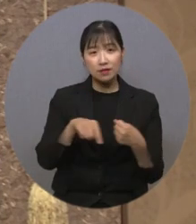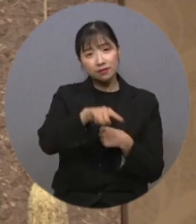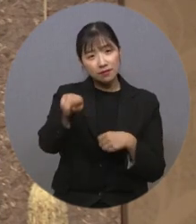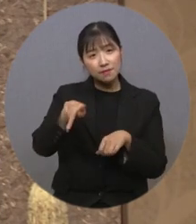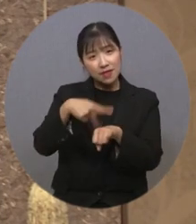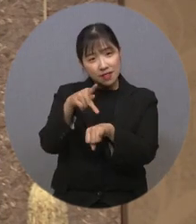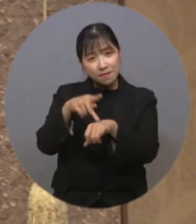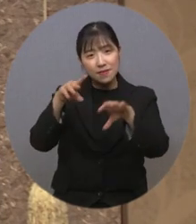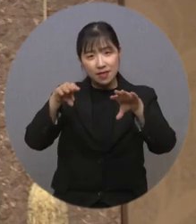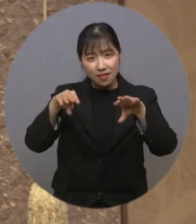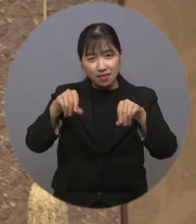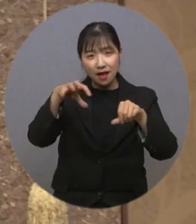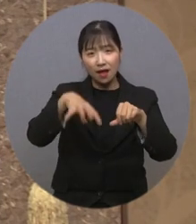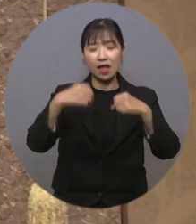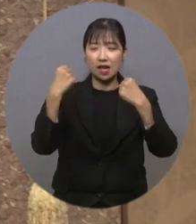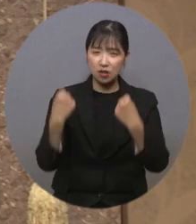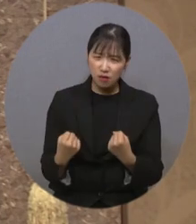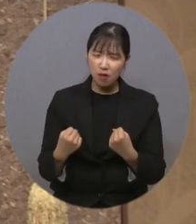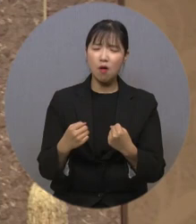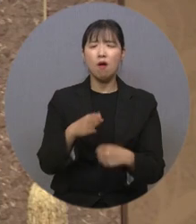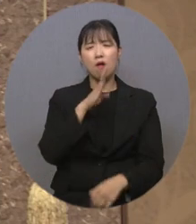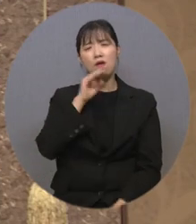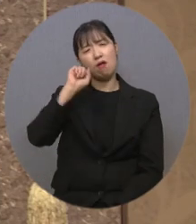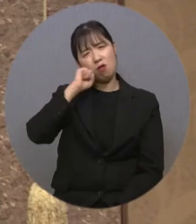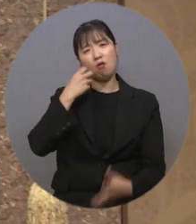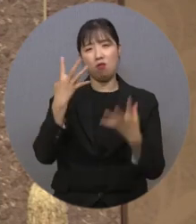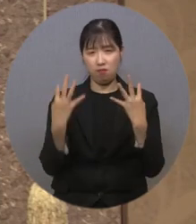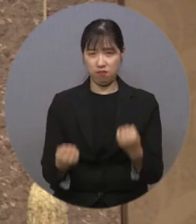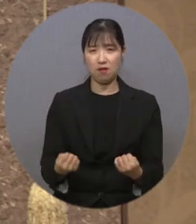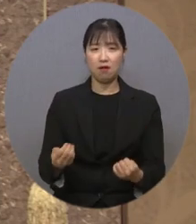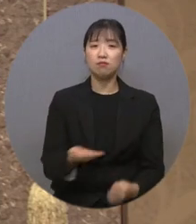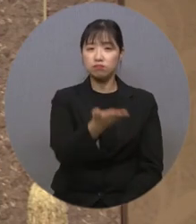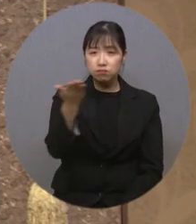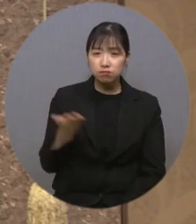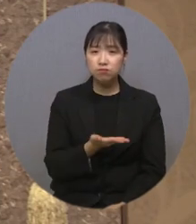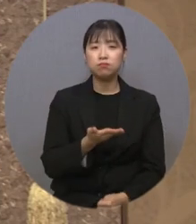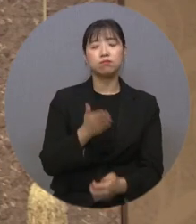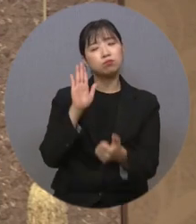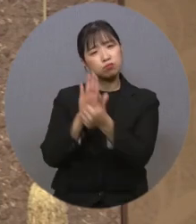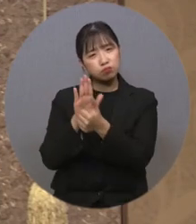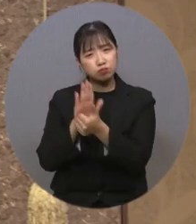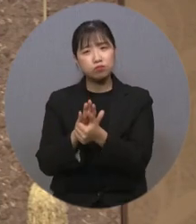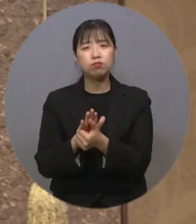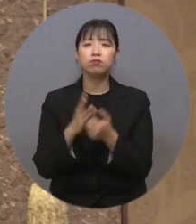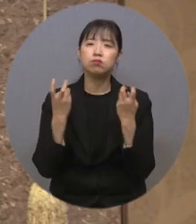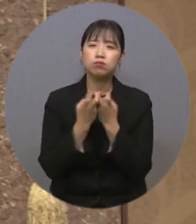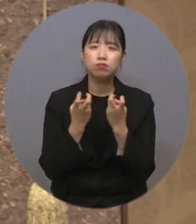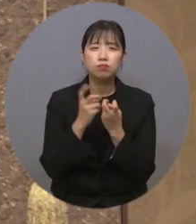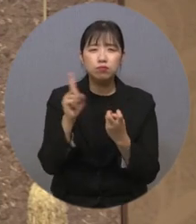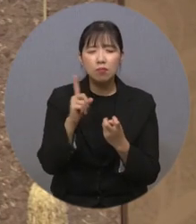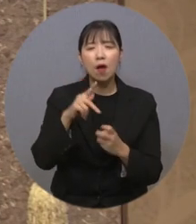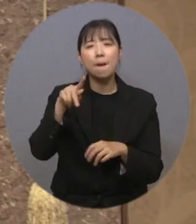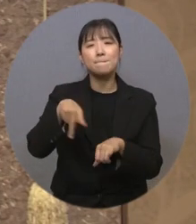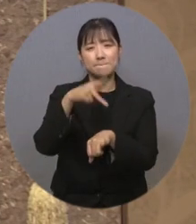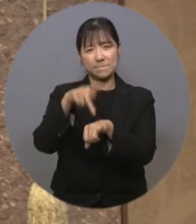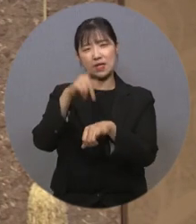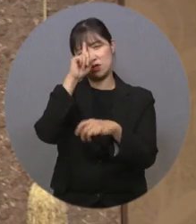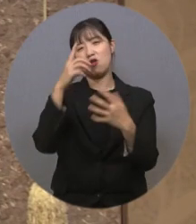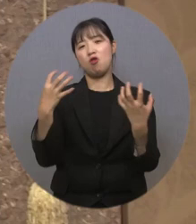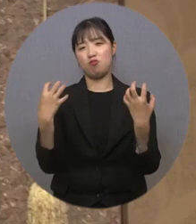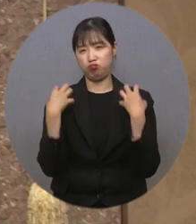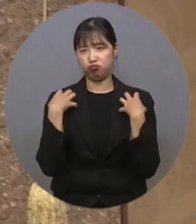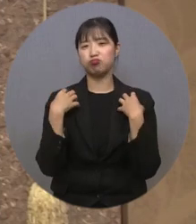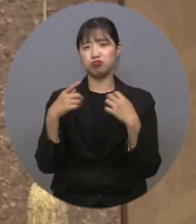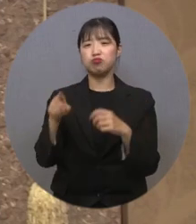필리핀 땅에 정착하면서 어려움을 겪고 있는데 그분들을 직접 도울 수 있는 것이 아마 필리핀 정부의